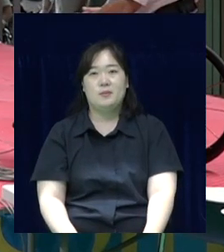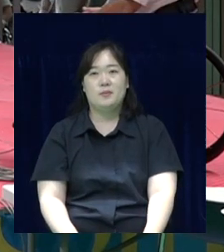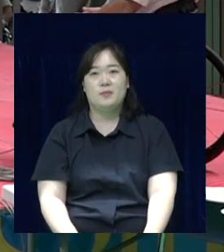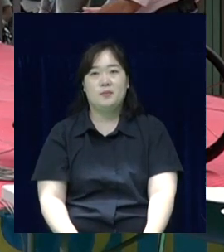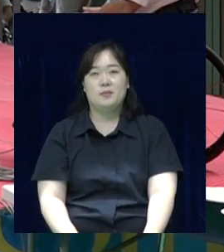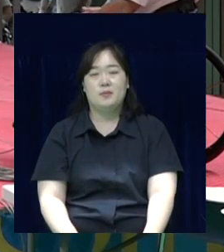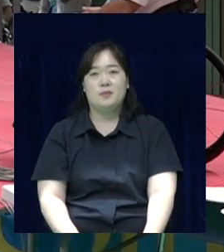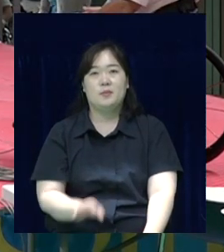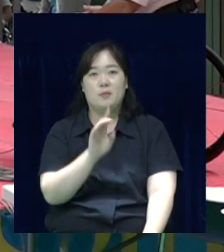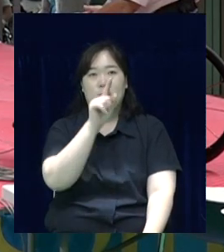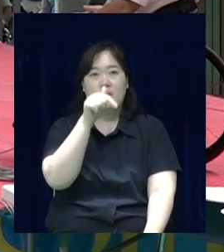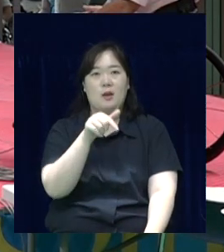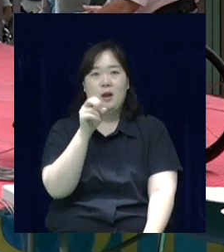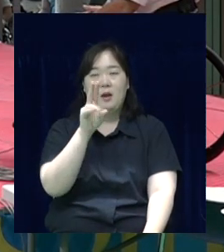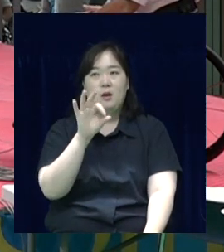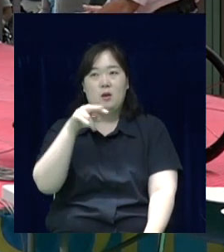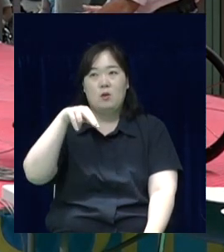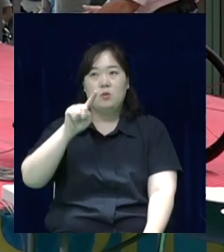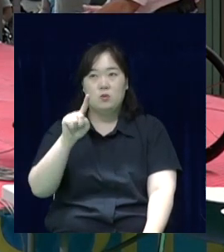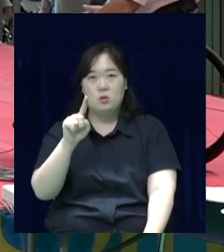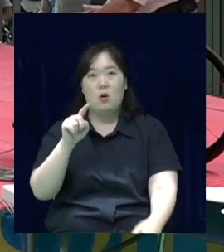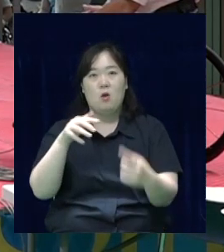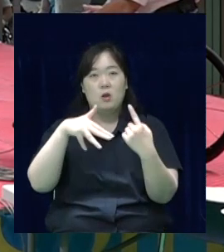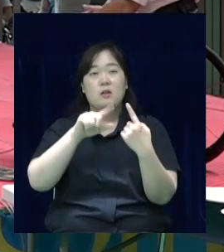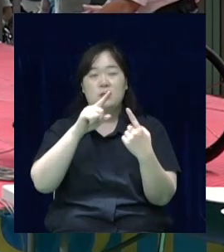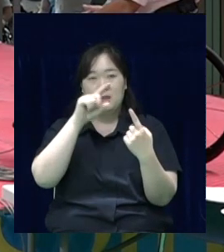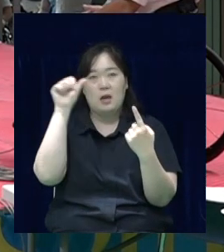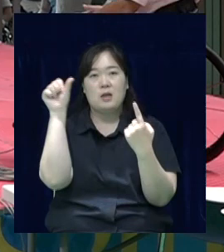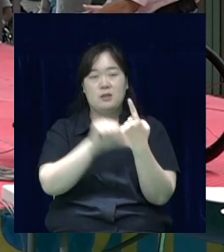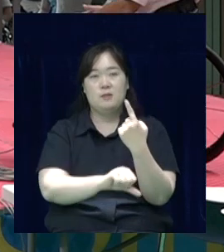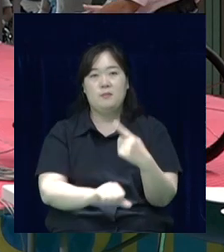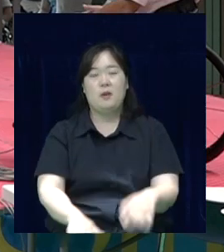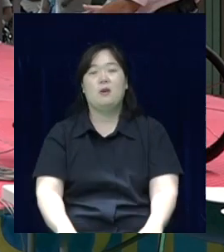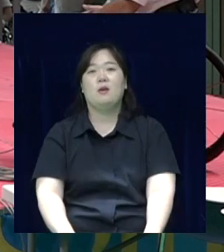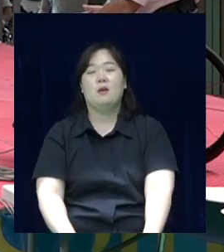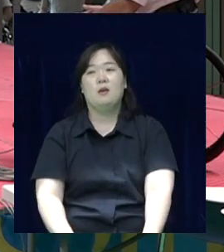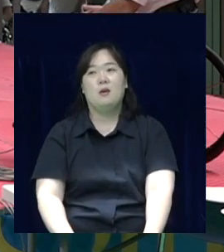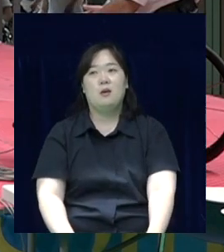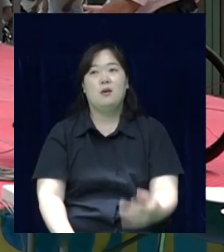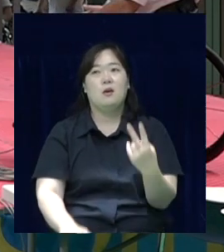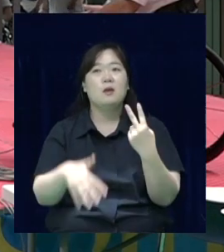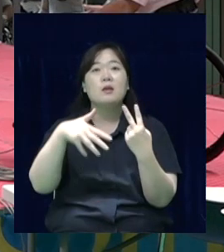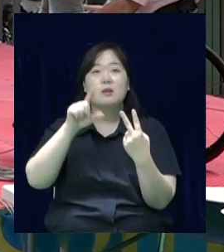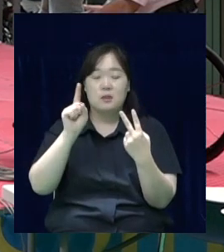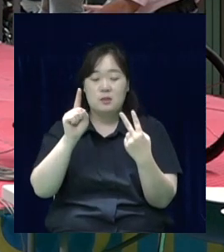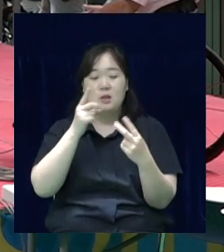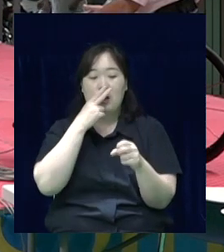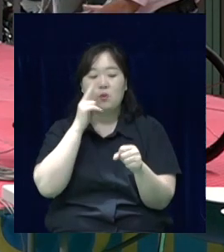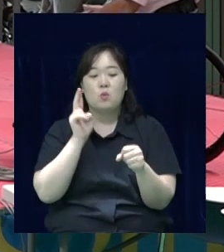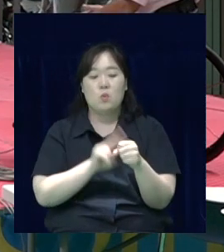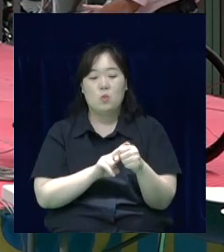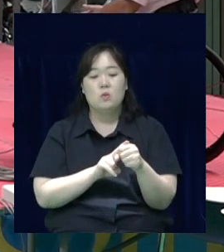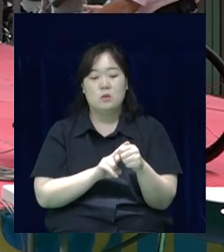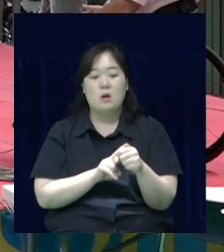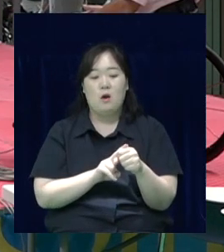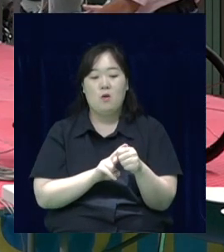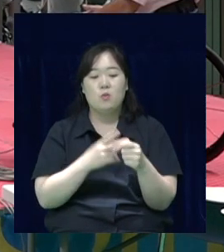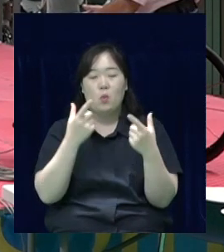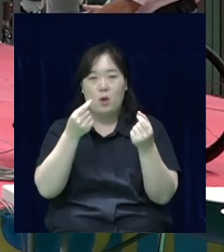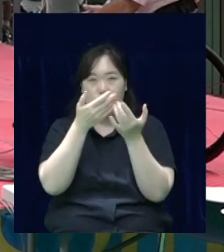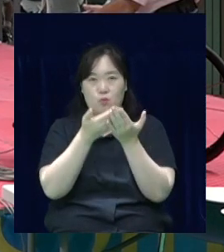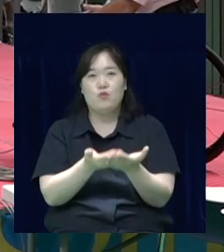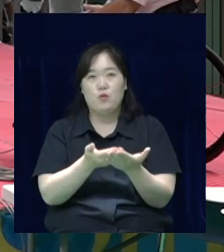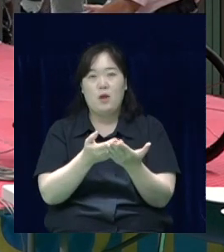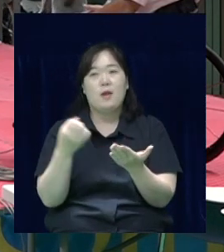보여주면서 박경서 선수가 1차 시도는 실패를 하게 됐고요. 이제 2차 시도를 다시 한번 똑같은